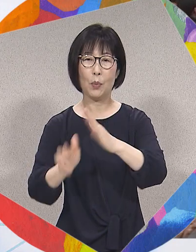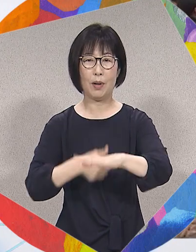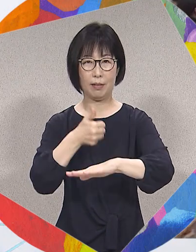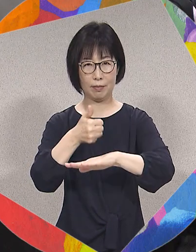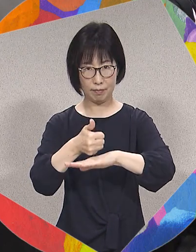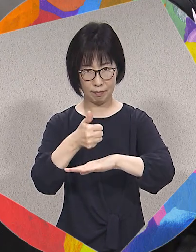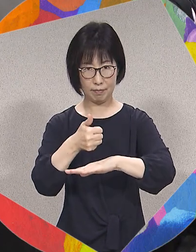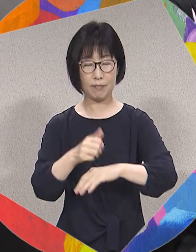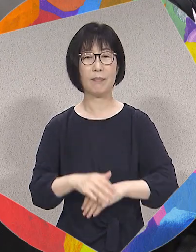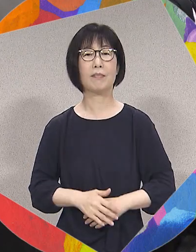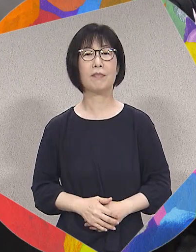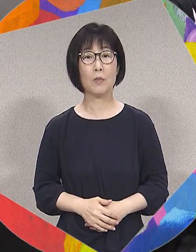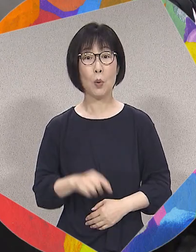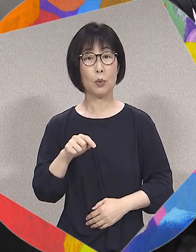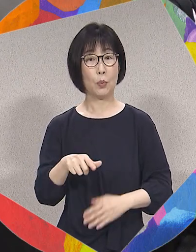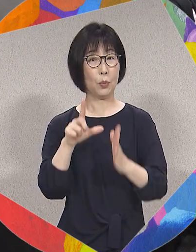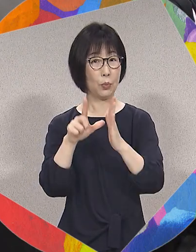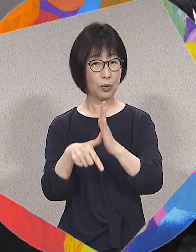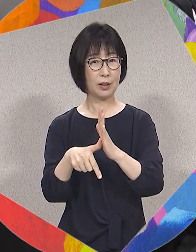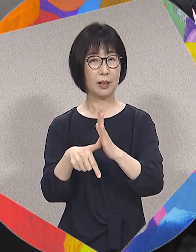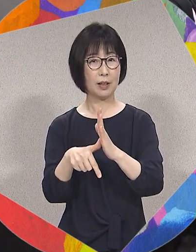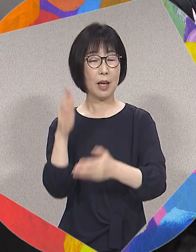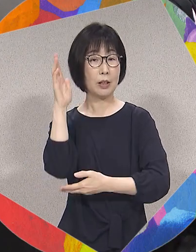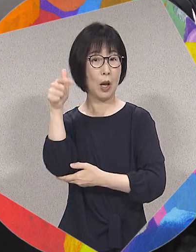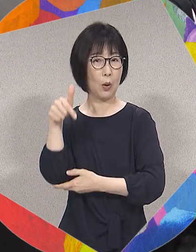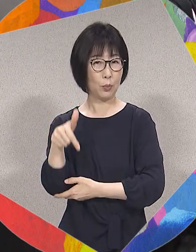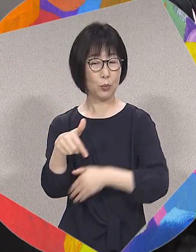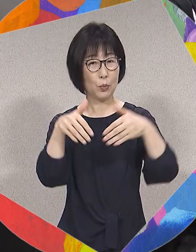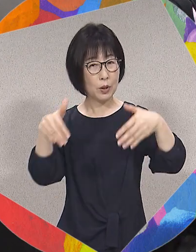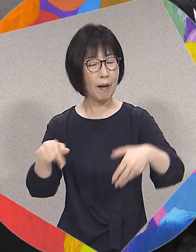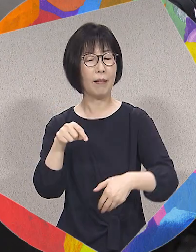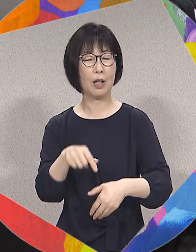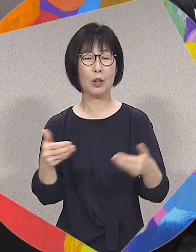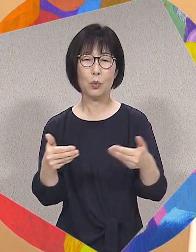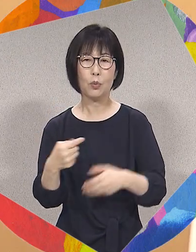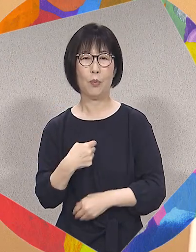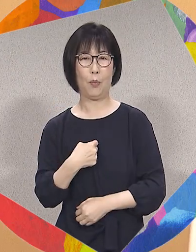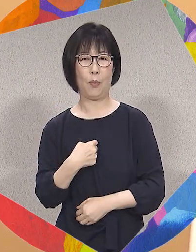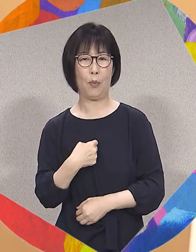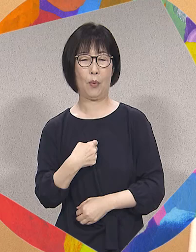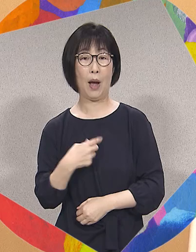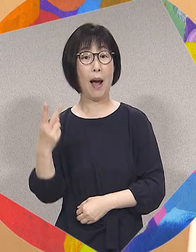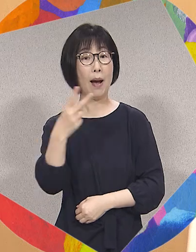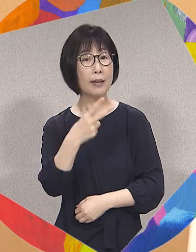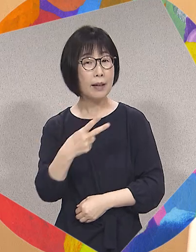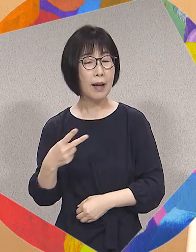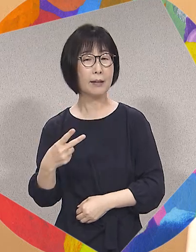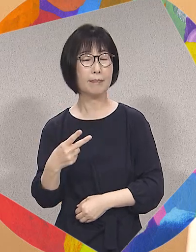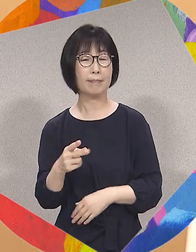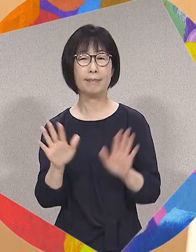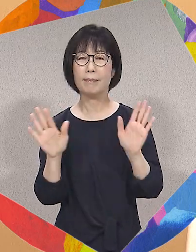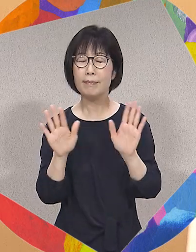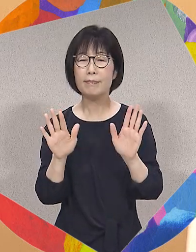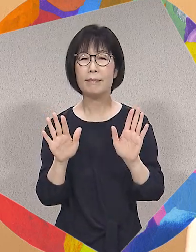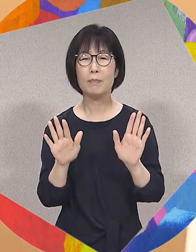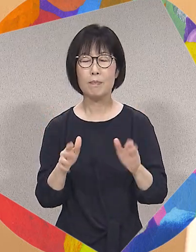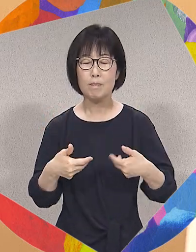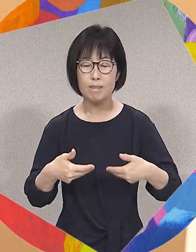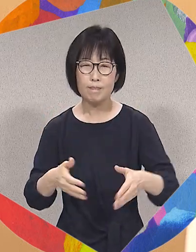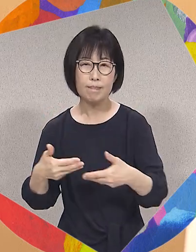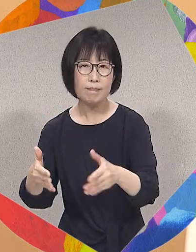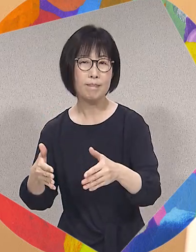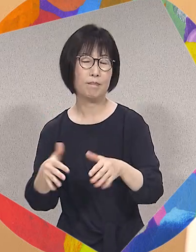ました。 私は当時政府機関にいました。で、第二次ベビーブームが